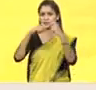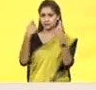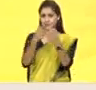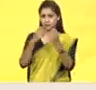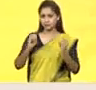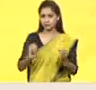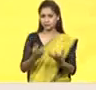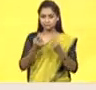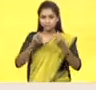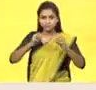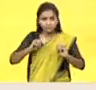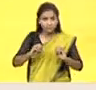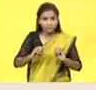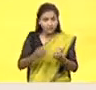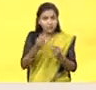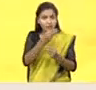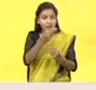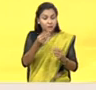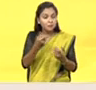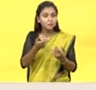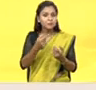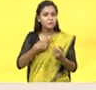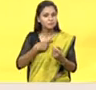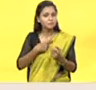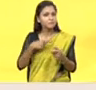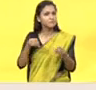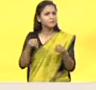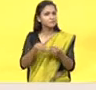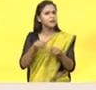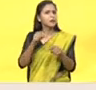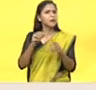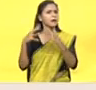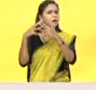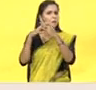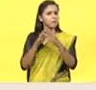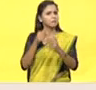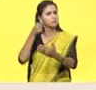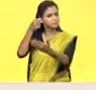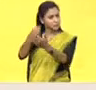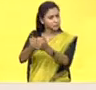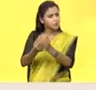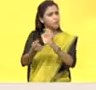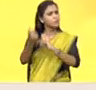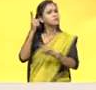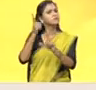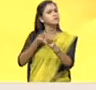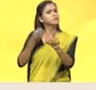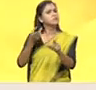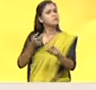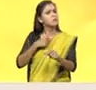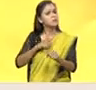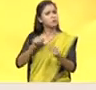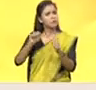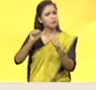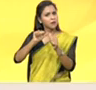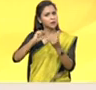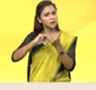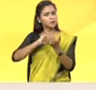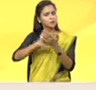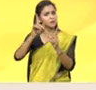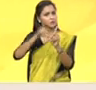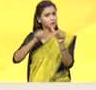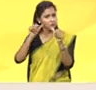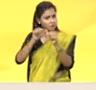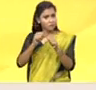था आविष्कार हाइपरलूप, जिसको लेकर हम लोग अमेरिका भी गए। उस साल हम एशिया की इकलौती टीम थी